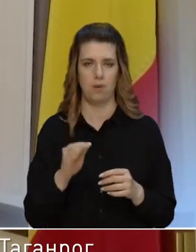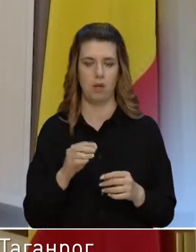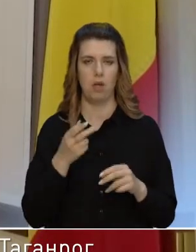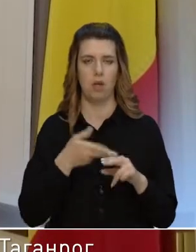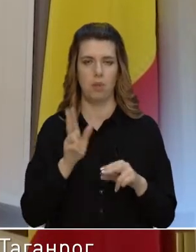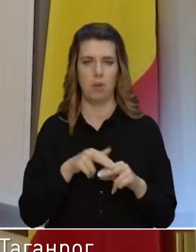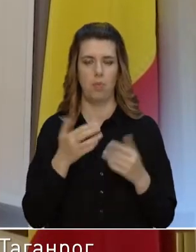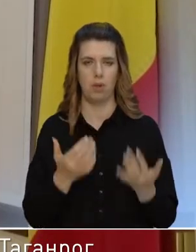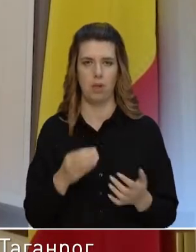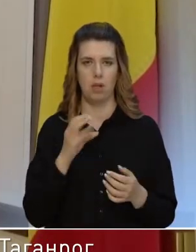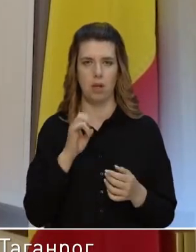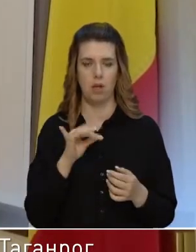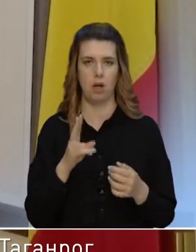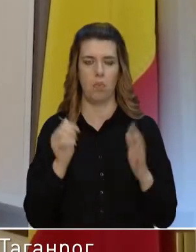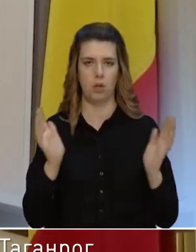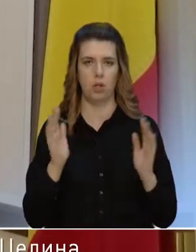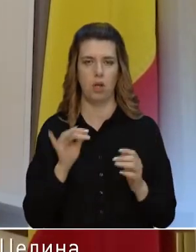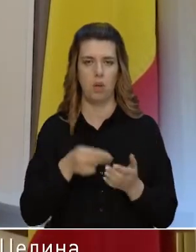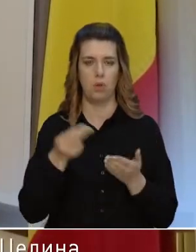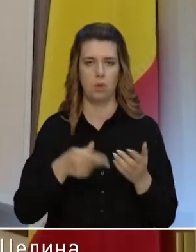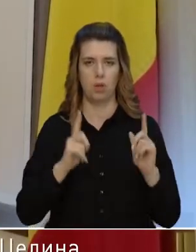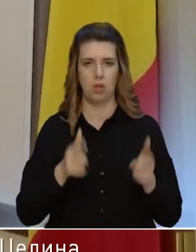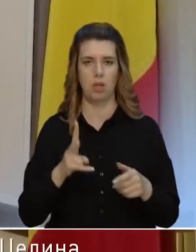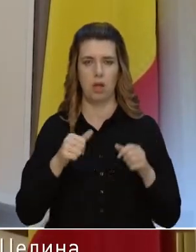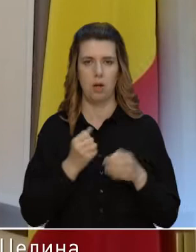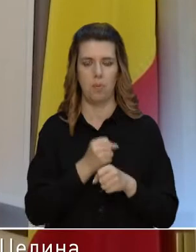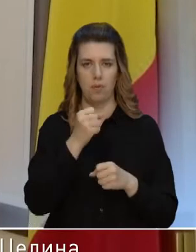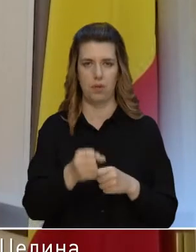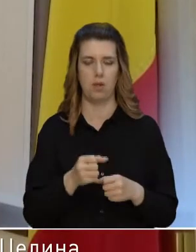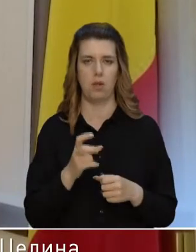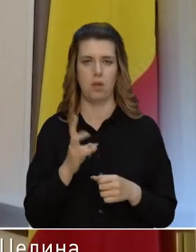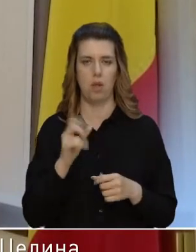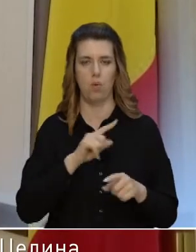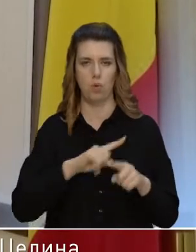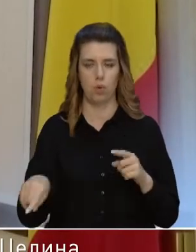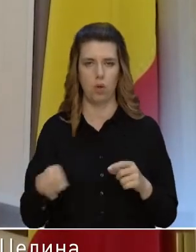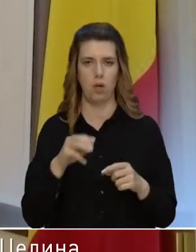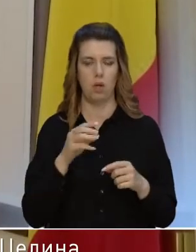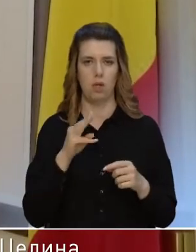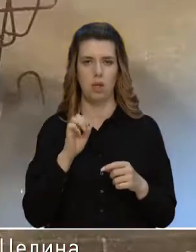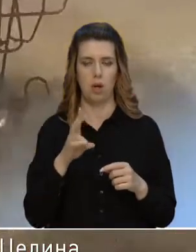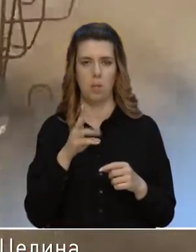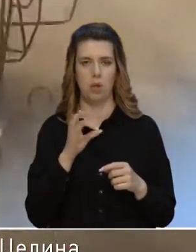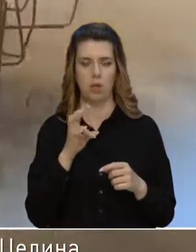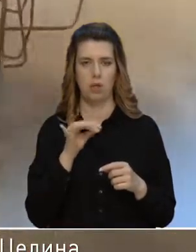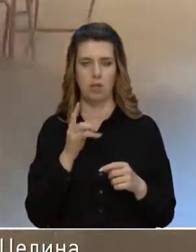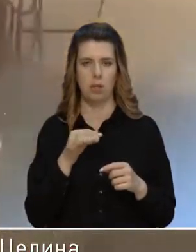Федерации. И, конечно, потребность техники колоссальная. Подписанное соглашение направлено на ускоренную